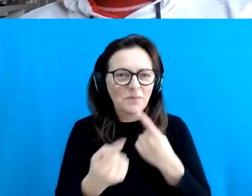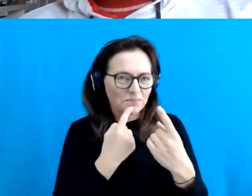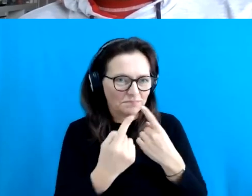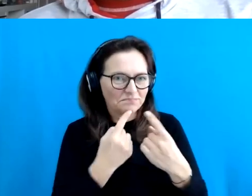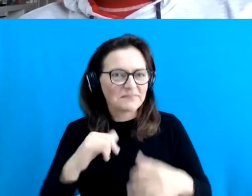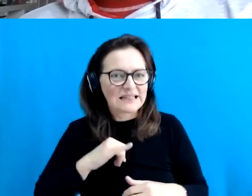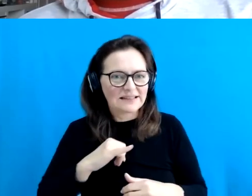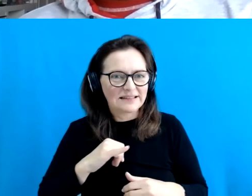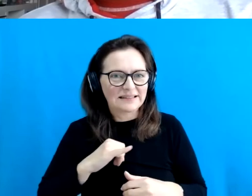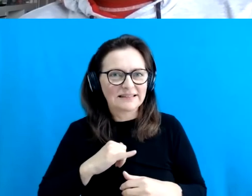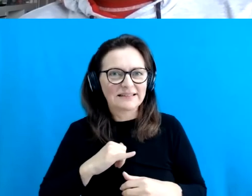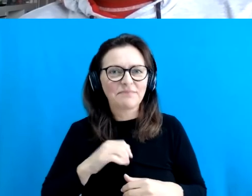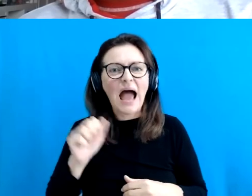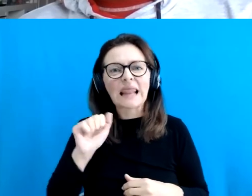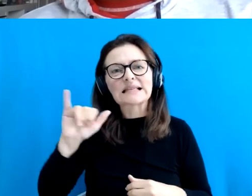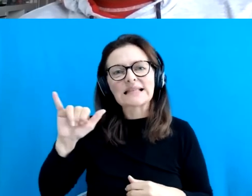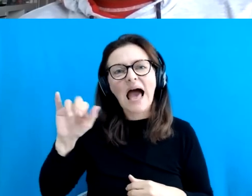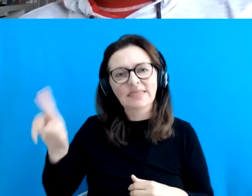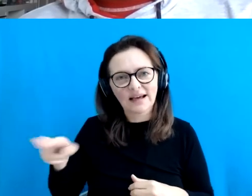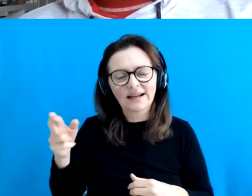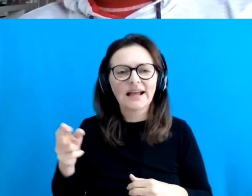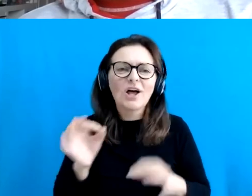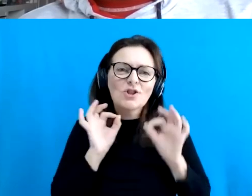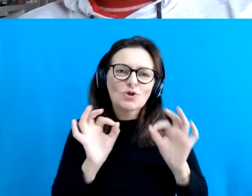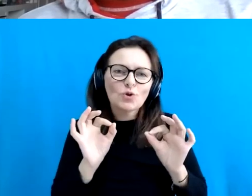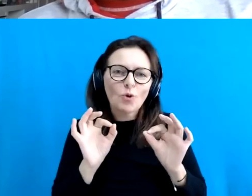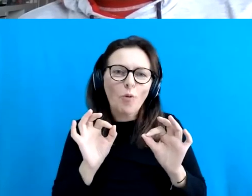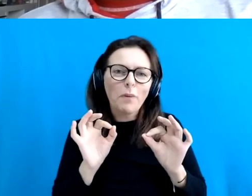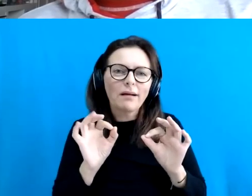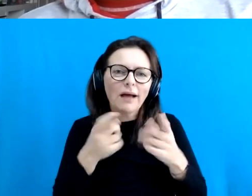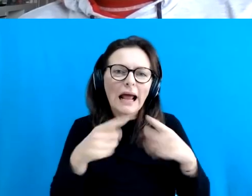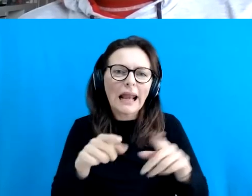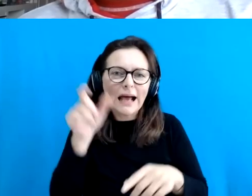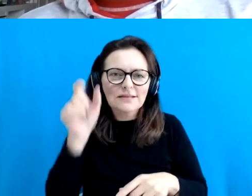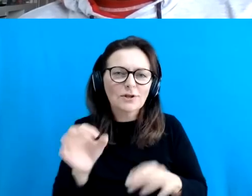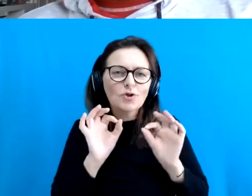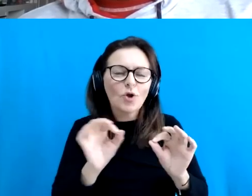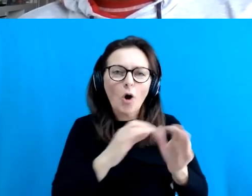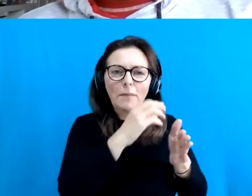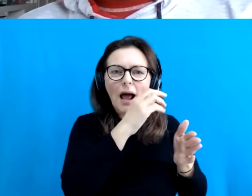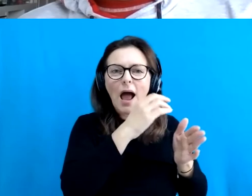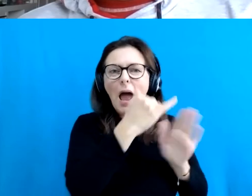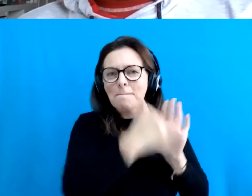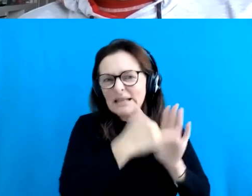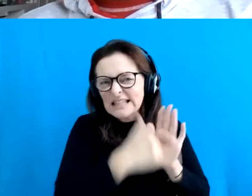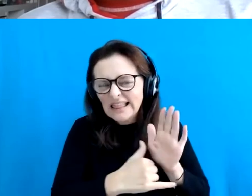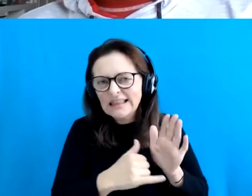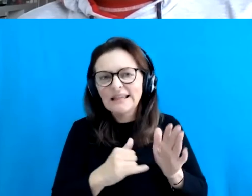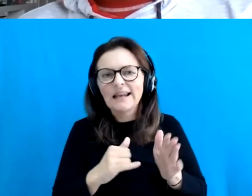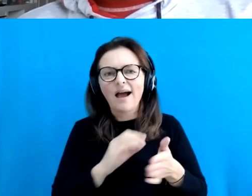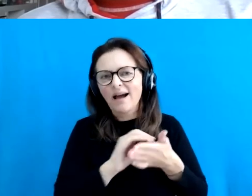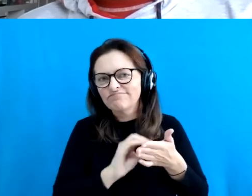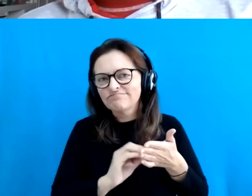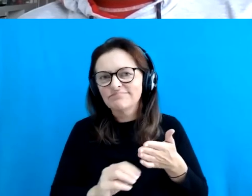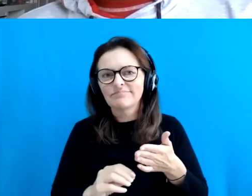Aleksander je res dober glasbenik in če z dobrimi besedili in melodijami, pozitivnimi, in če želite, se